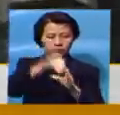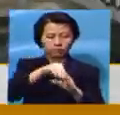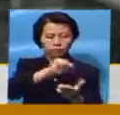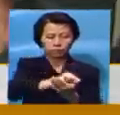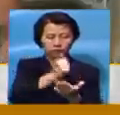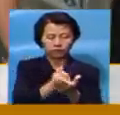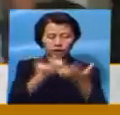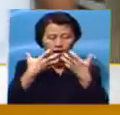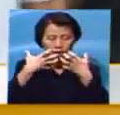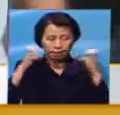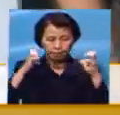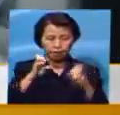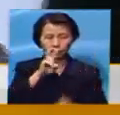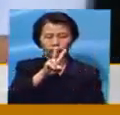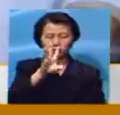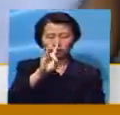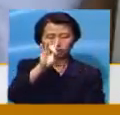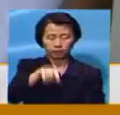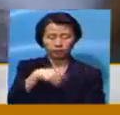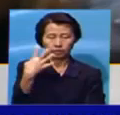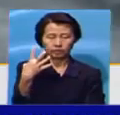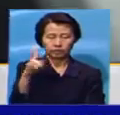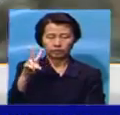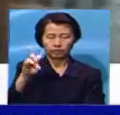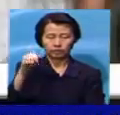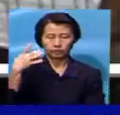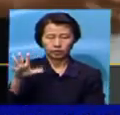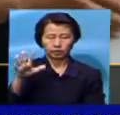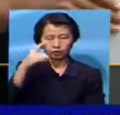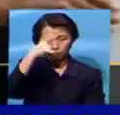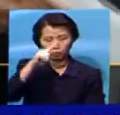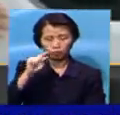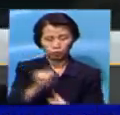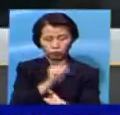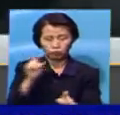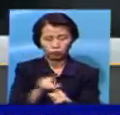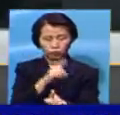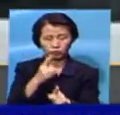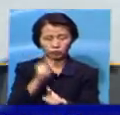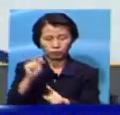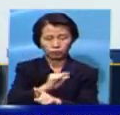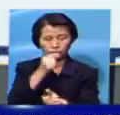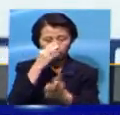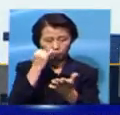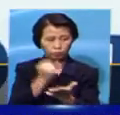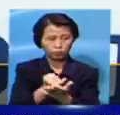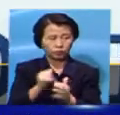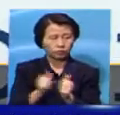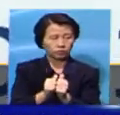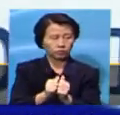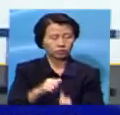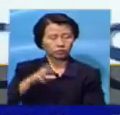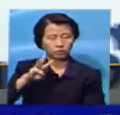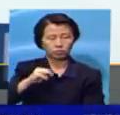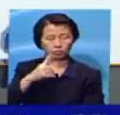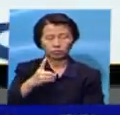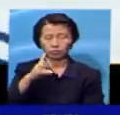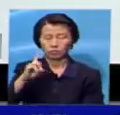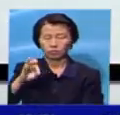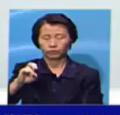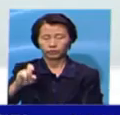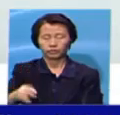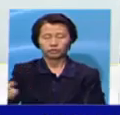maybanknya pada 28 April 2015 untuk digunakan pengganas yang dikenali sebagaiohamad fudail Omar bagi